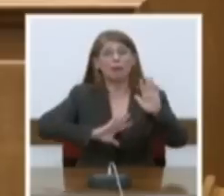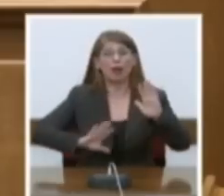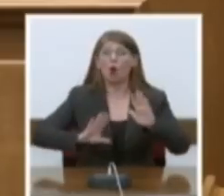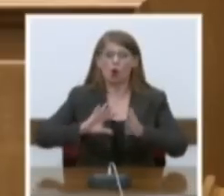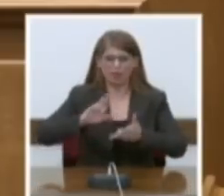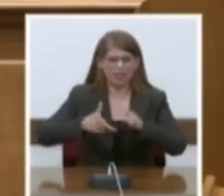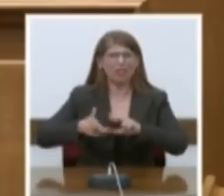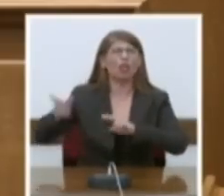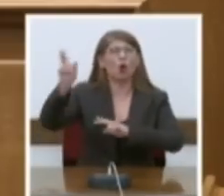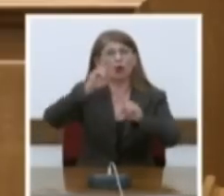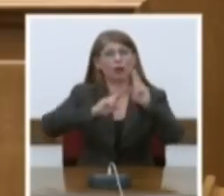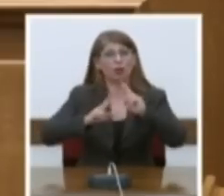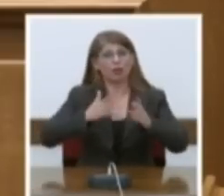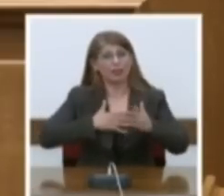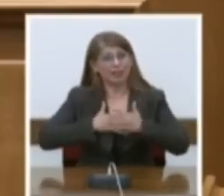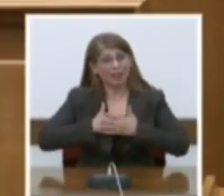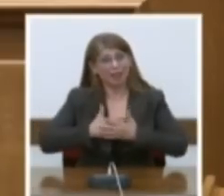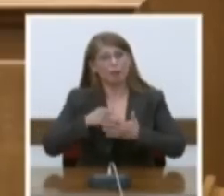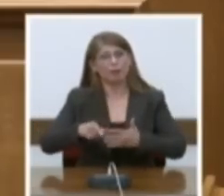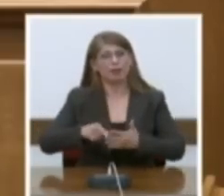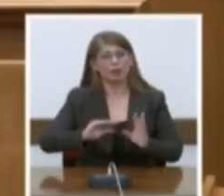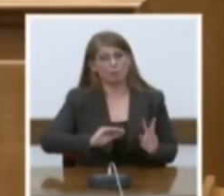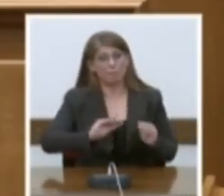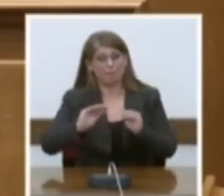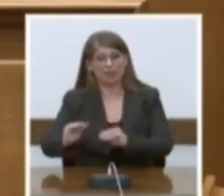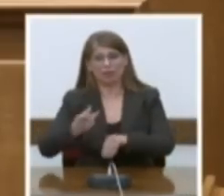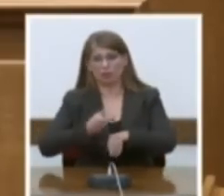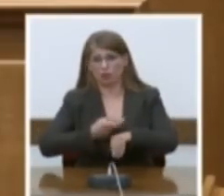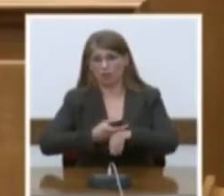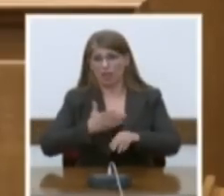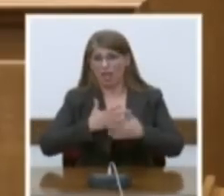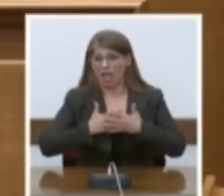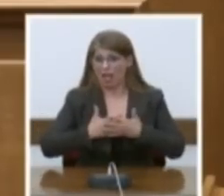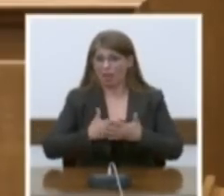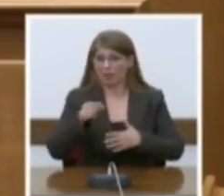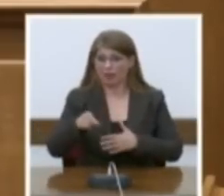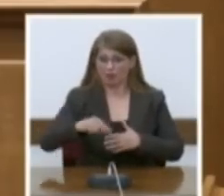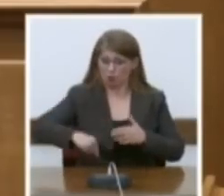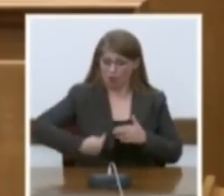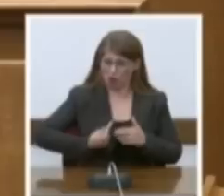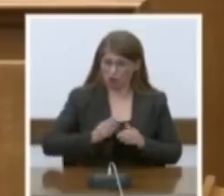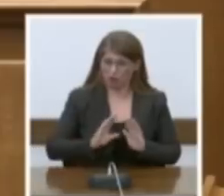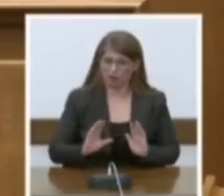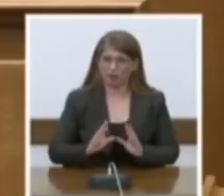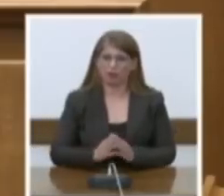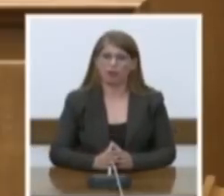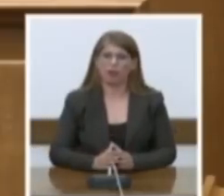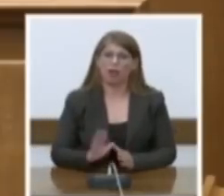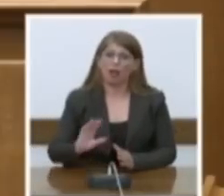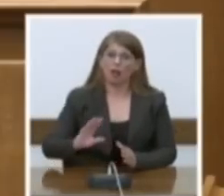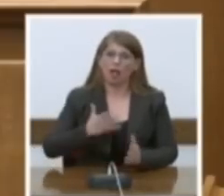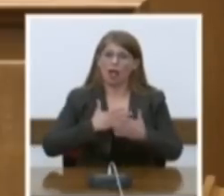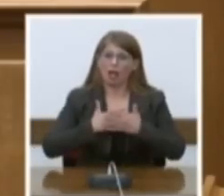εκείνη που μπορεί να μετακινήσει βουνά. Η αγάπη είναι εκείνη που ενοχλεί, αλλά και η αγάπη